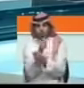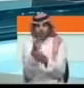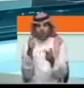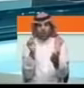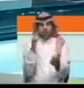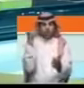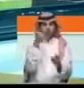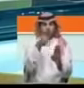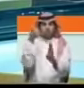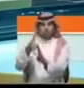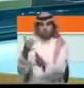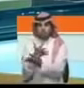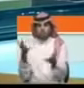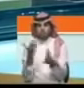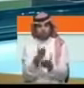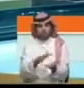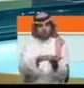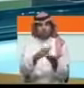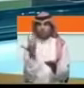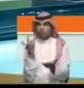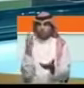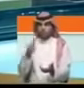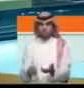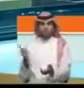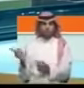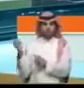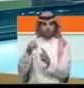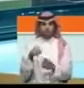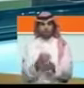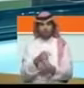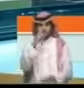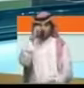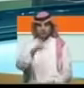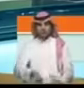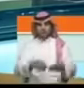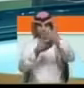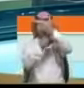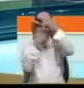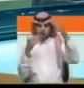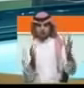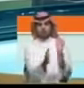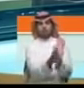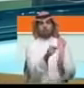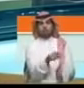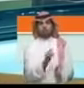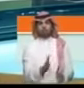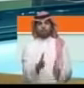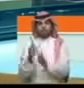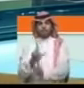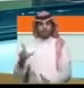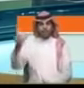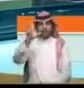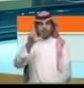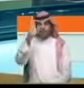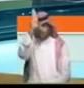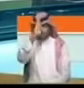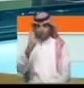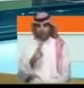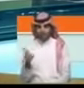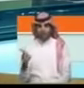سيارا منذ أكثر من 10 أيام يجب أن تندرج تحت مسمى الإرهاب. ووصف الرئيس الذي تولى مهامه